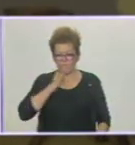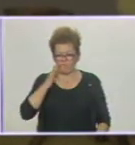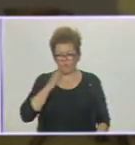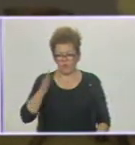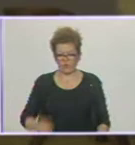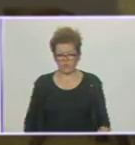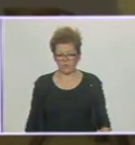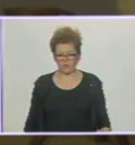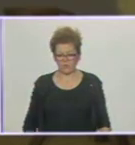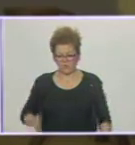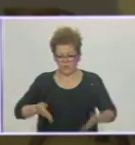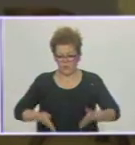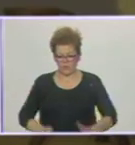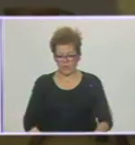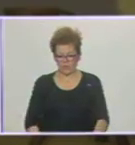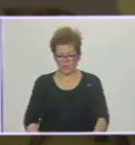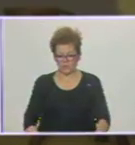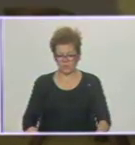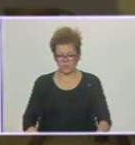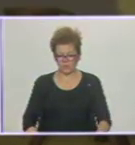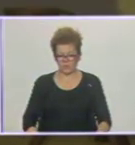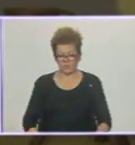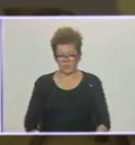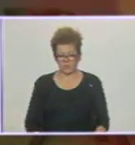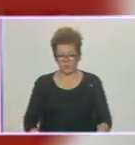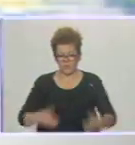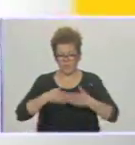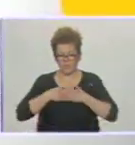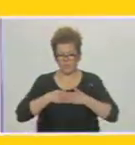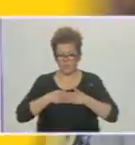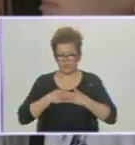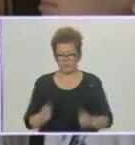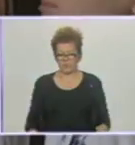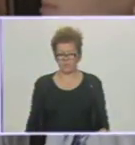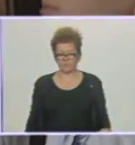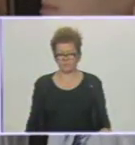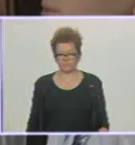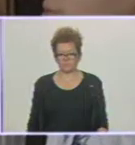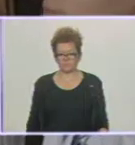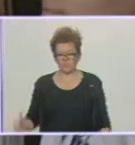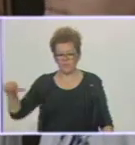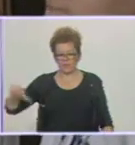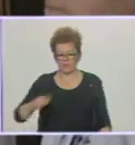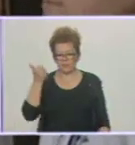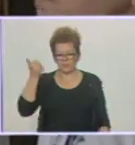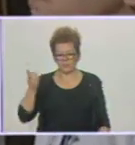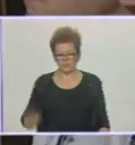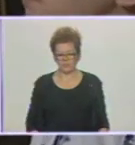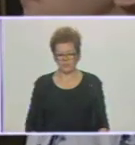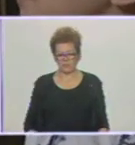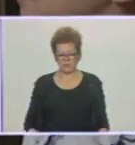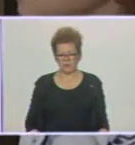înseamnă folclor de la naștere și până la bocet la mormântare. Încă o dată.